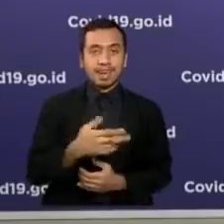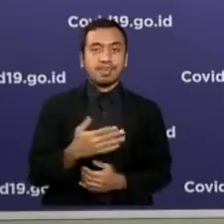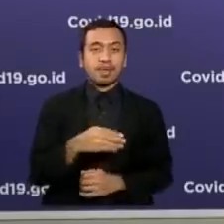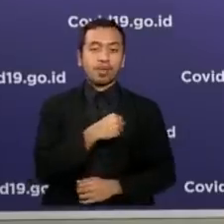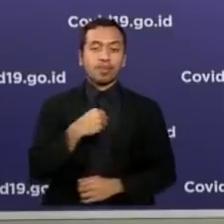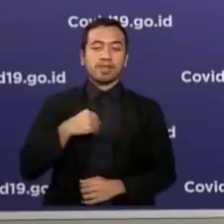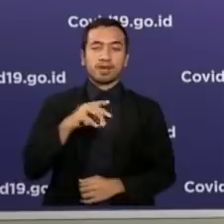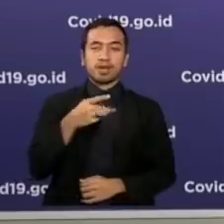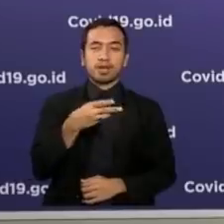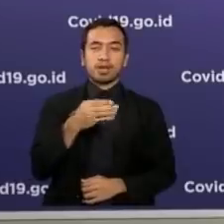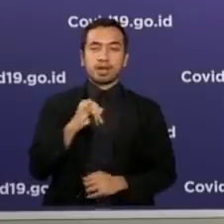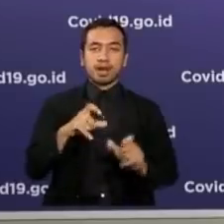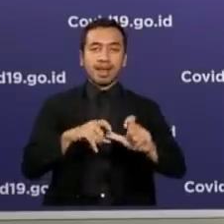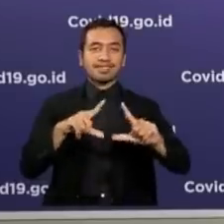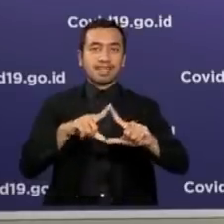Reza